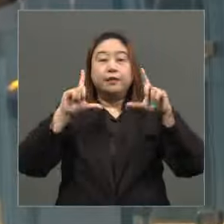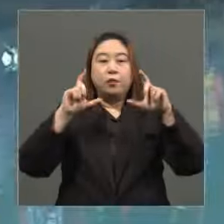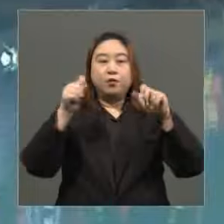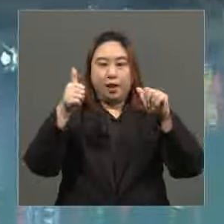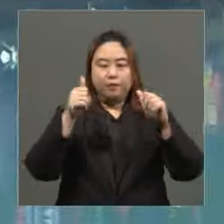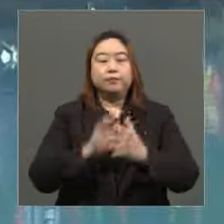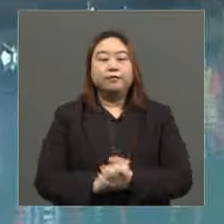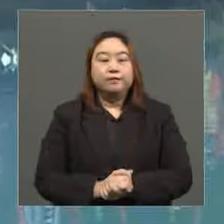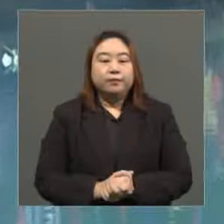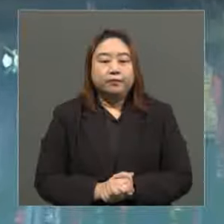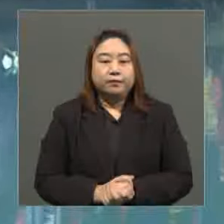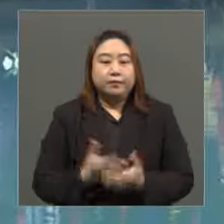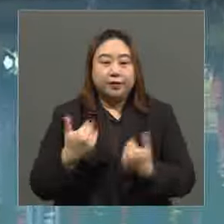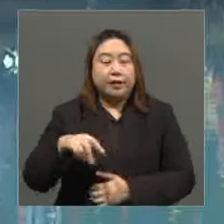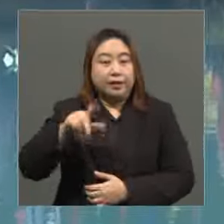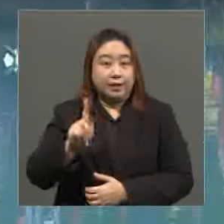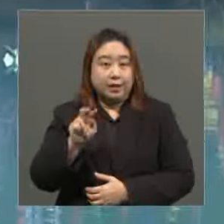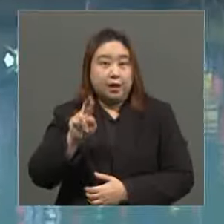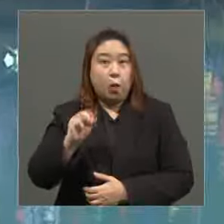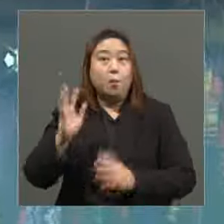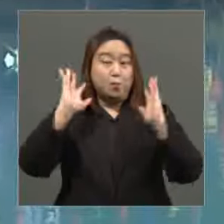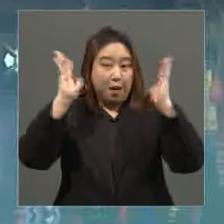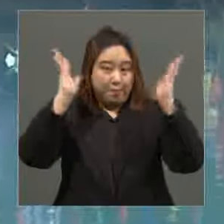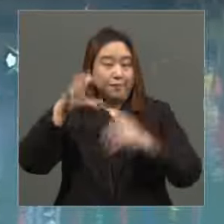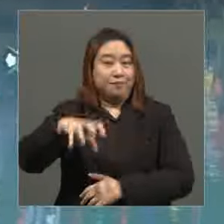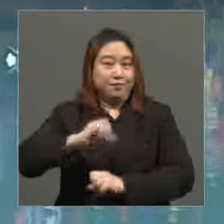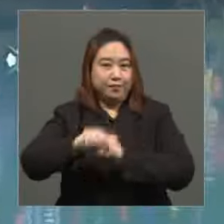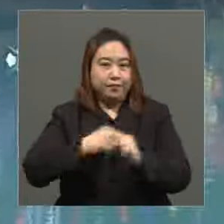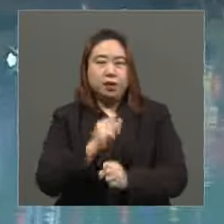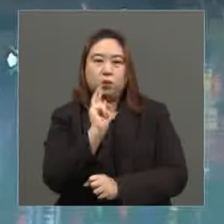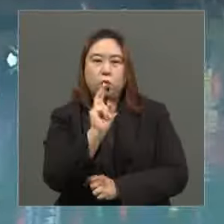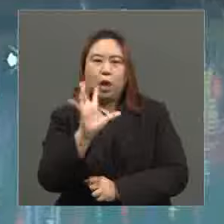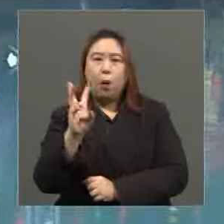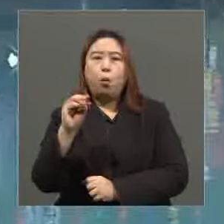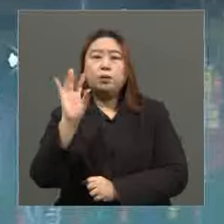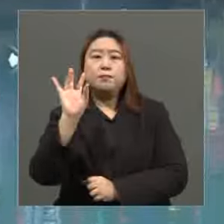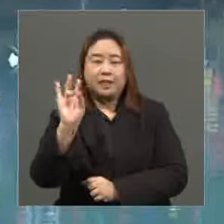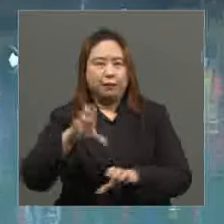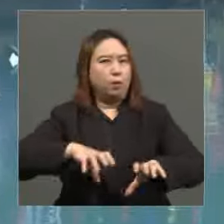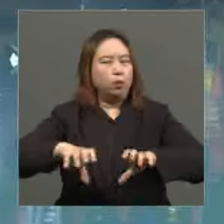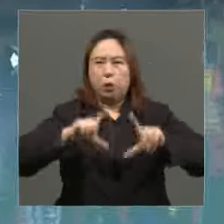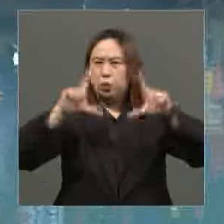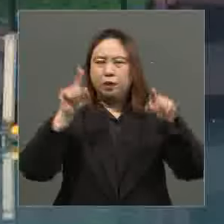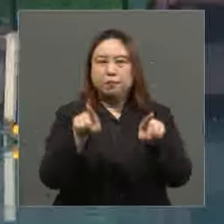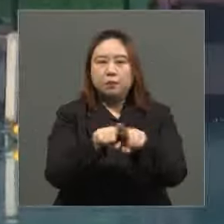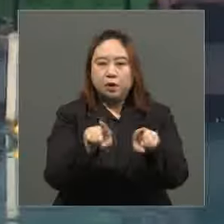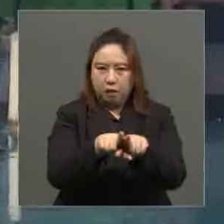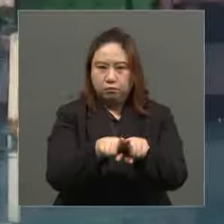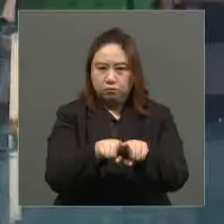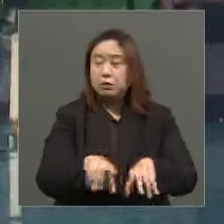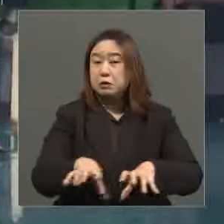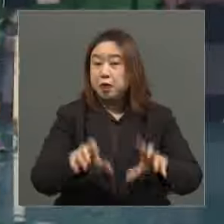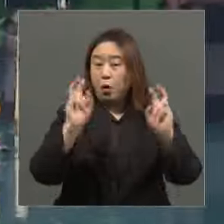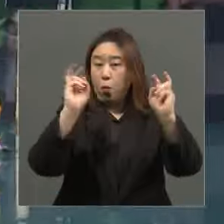ขณะที่งานลอยกระทงที่กรมประชาสัมพันธ์เองค่ะประจำปี2567ก็จัดงานอย่างยิ่งใหญ่เช่นเดียวกันนะคะจัดขึ้นภายใต้